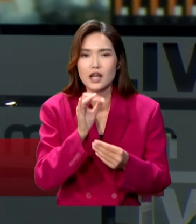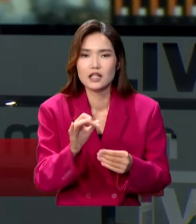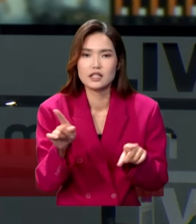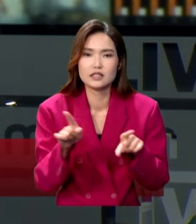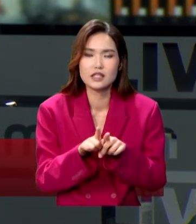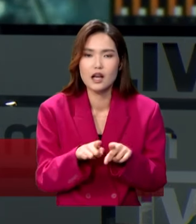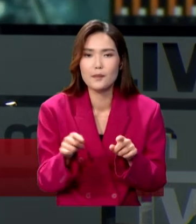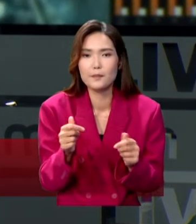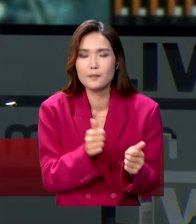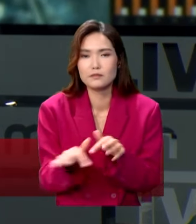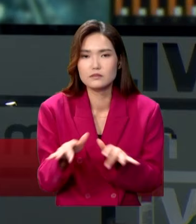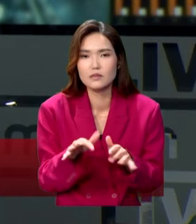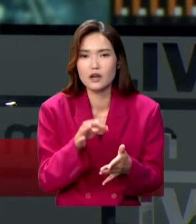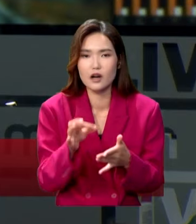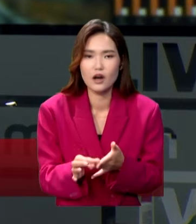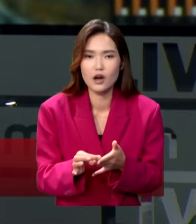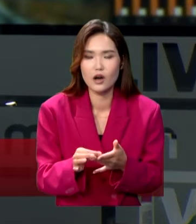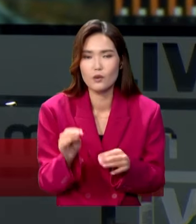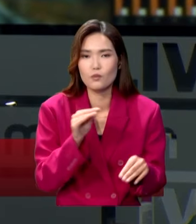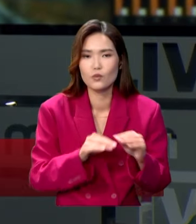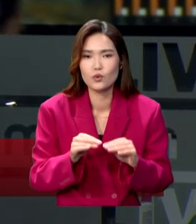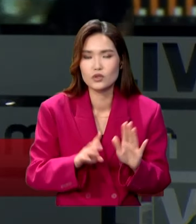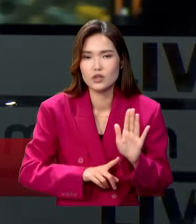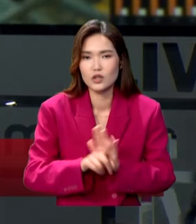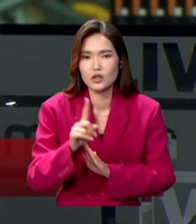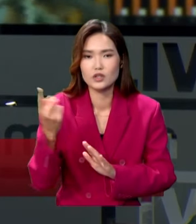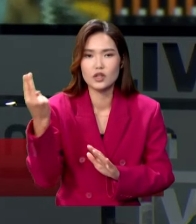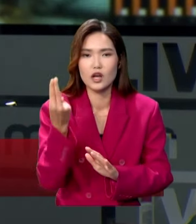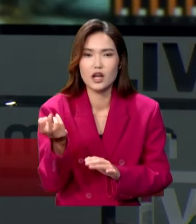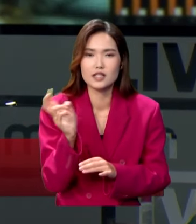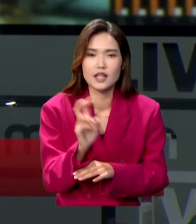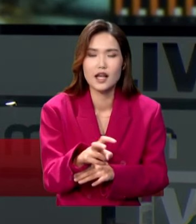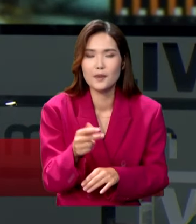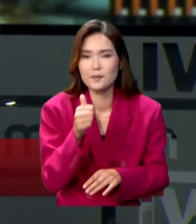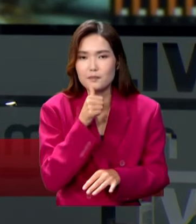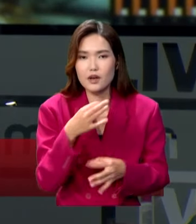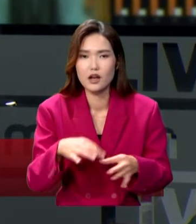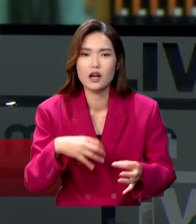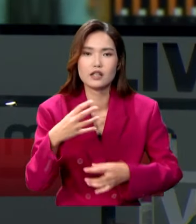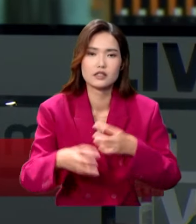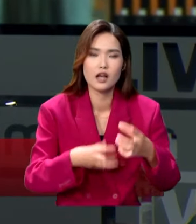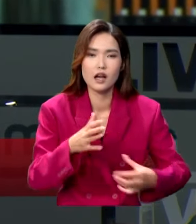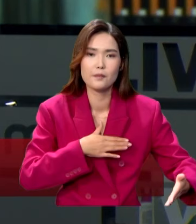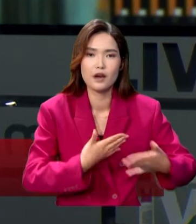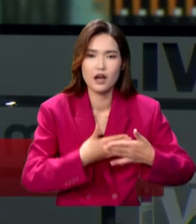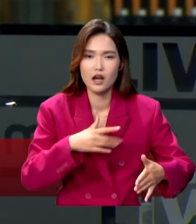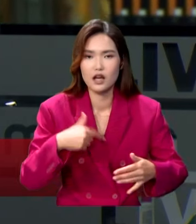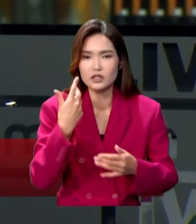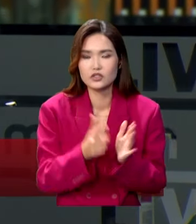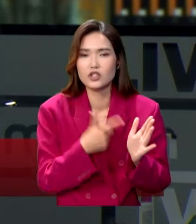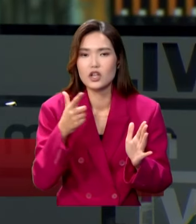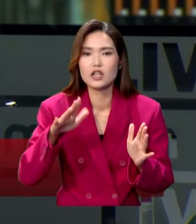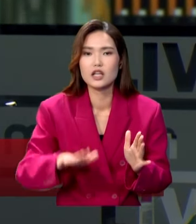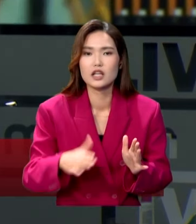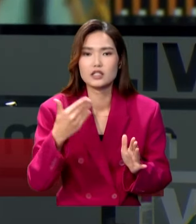өзара әрекеттесудің өзгеше үлгілерін құра бастады. Астанаға келіп дәріс оқыған халықаралық қатынастар саласындағы жетекші сарапшылардың